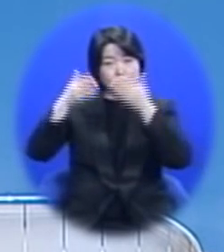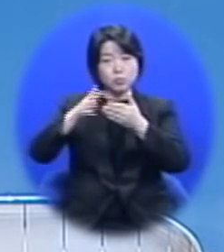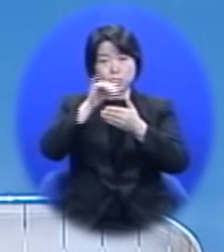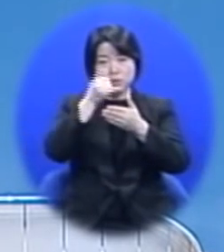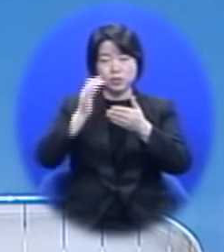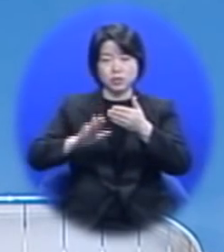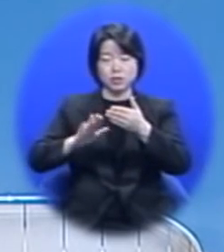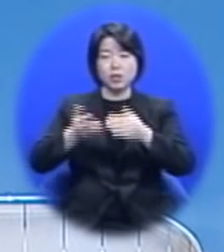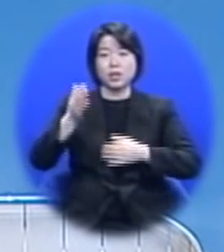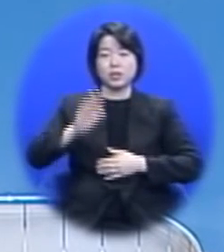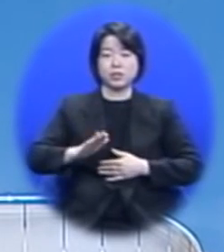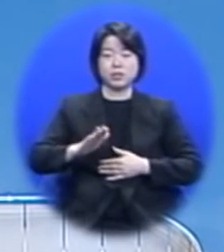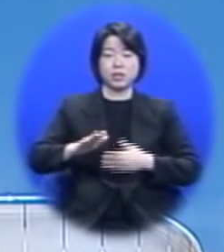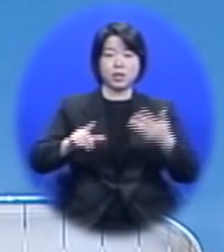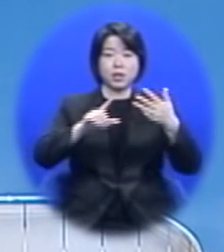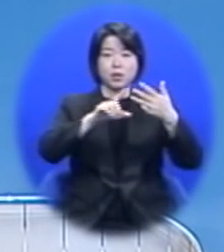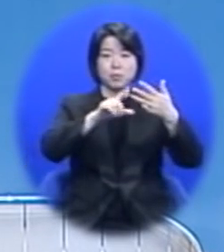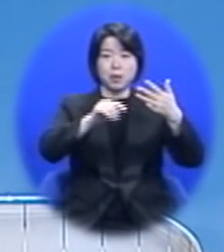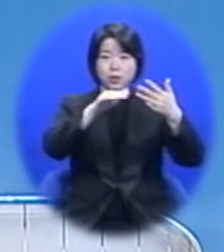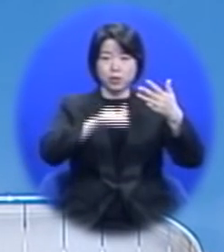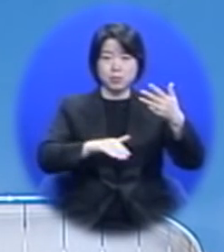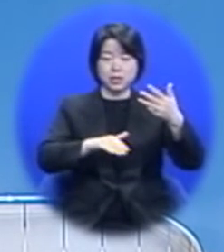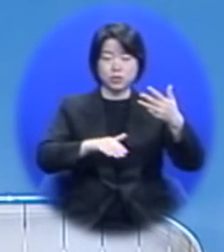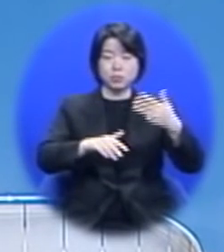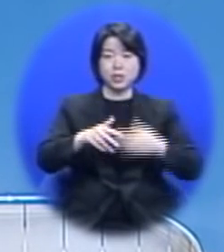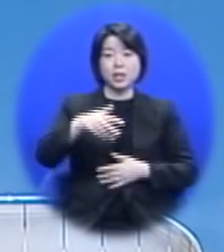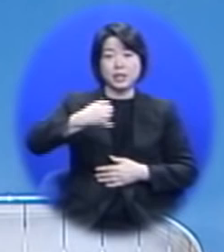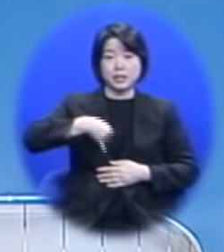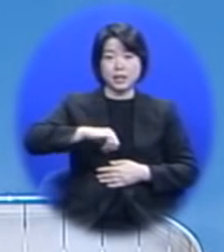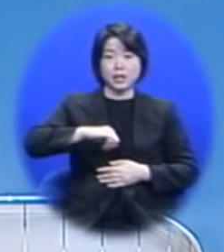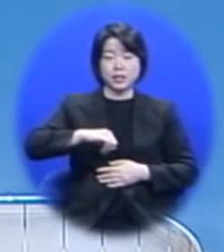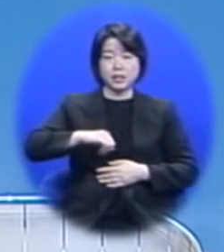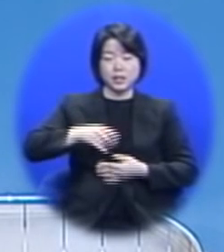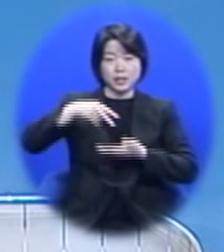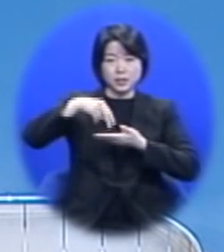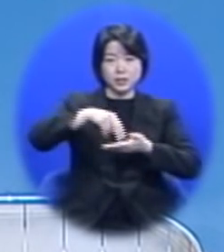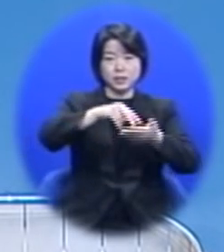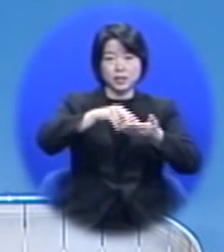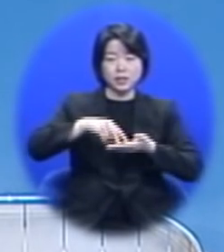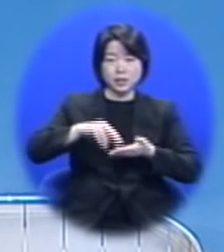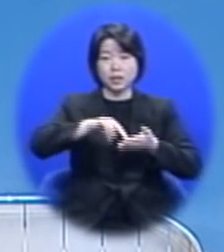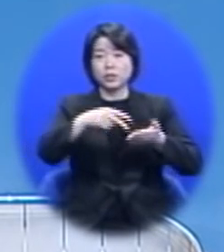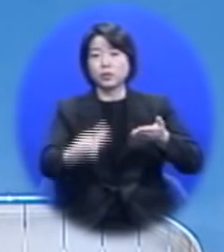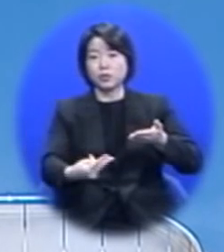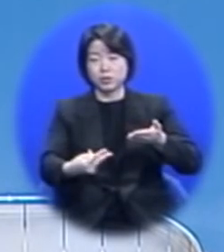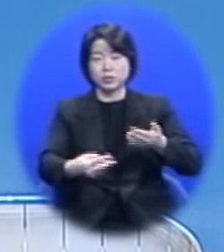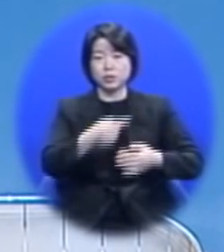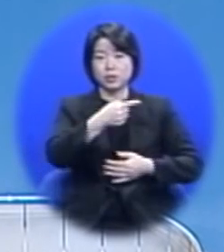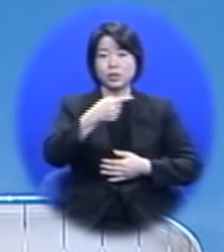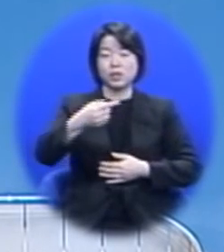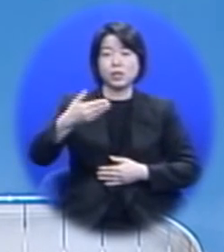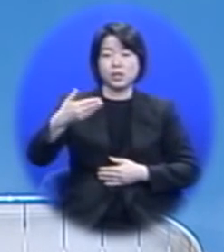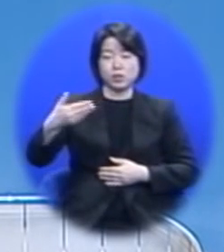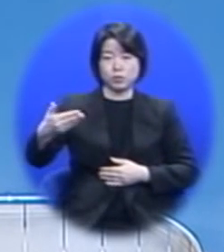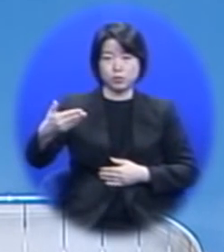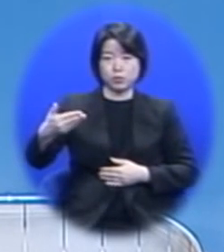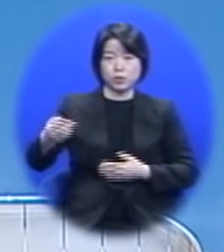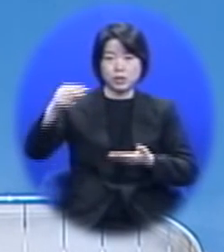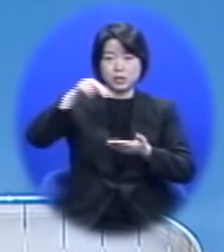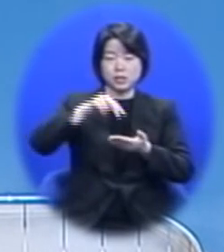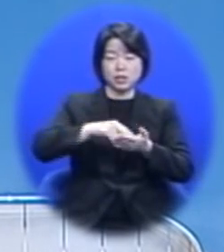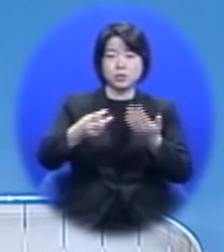8월 말쯤에 주은이가 그네를 타다가 떨어졌습니다. 119에 실려가서 병원에 입원까지 하게